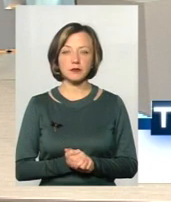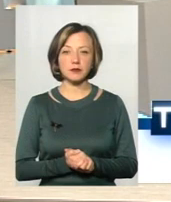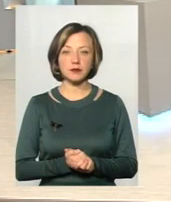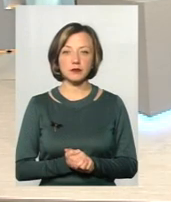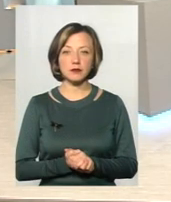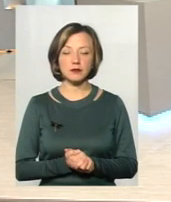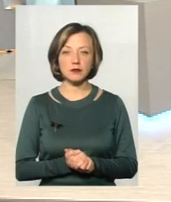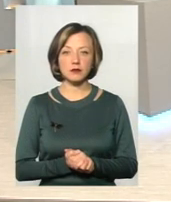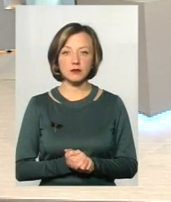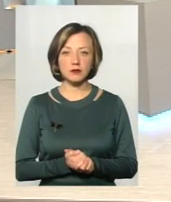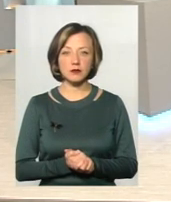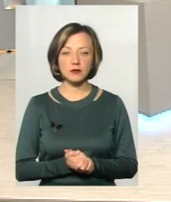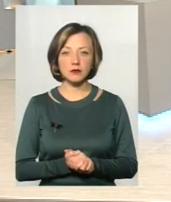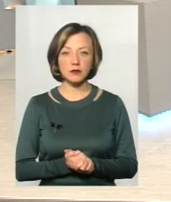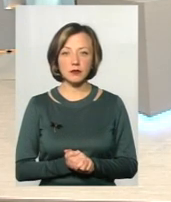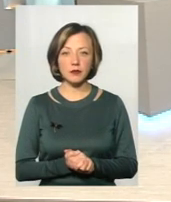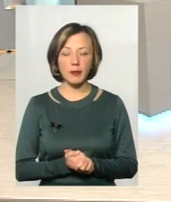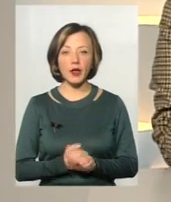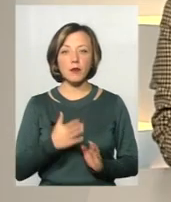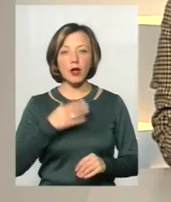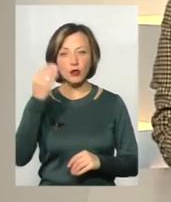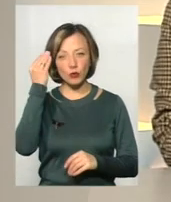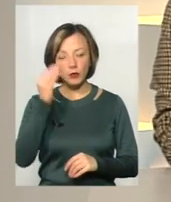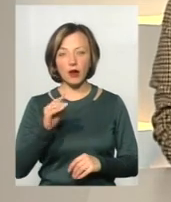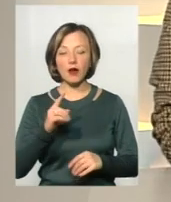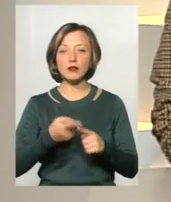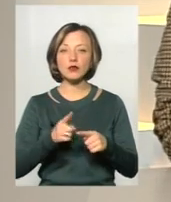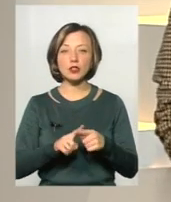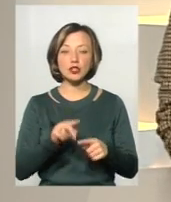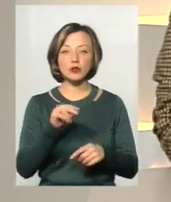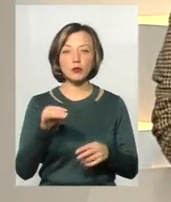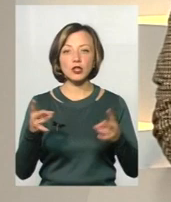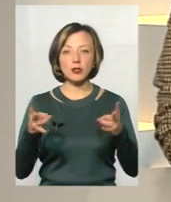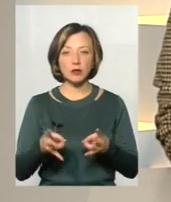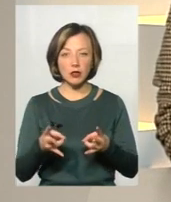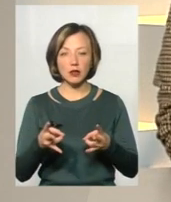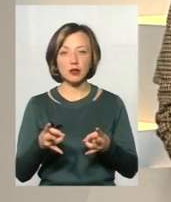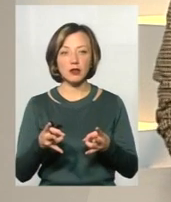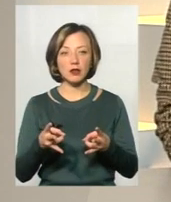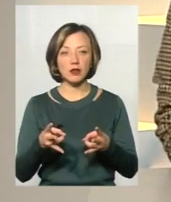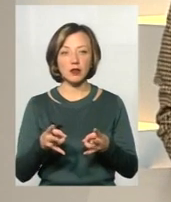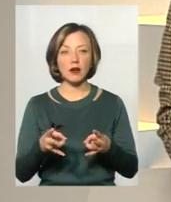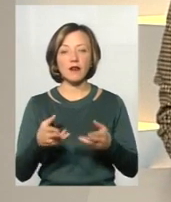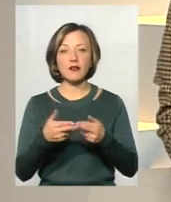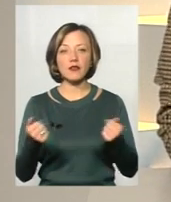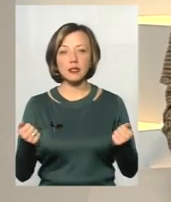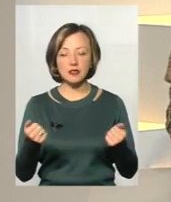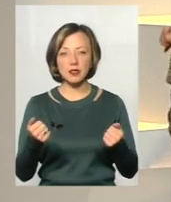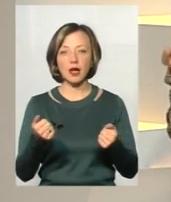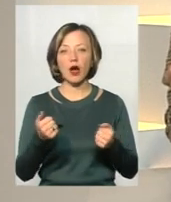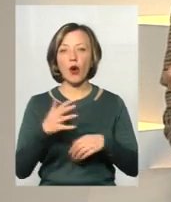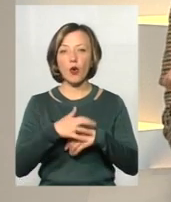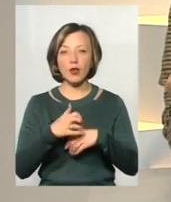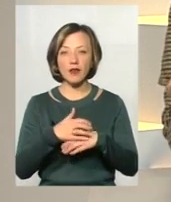Моя думка з приводу чого? З приводу того, що чи потрібно визвати все ж таки котів екосистемою міста.